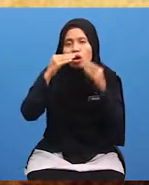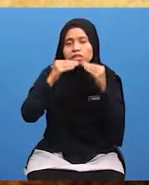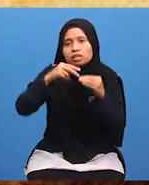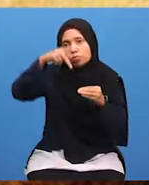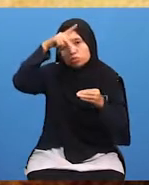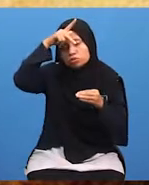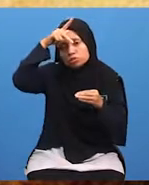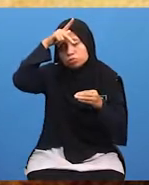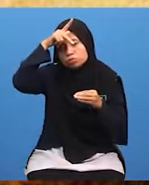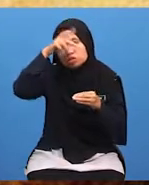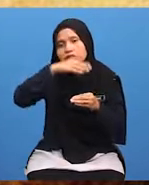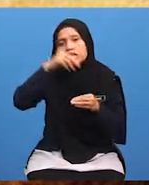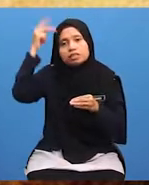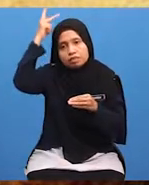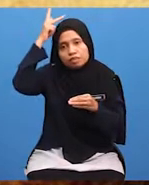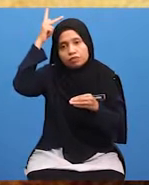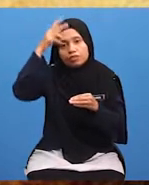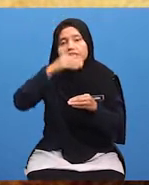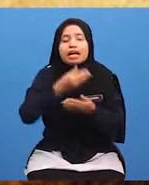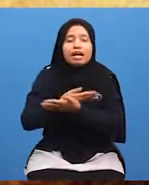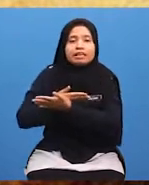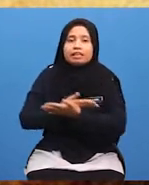dan anak pembesar.